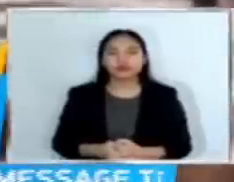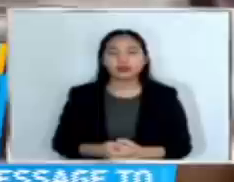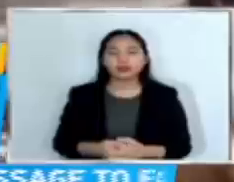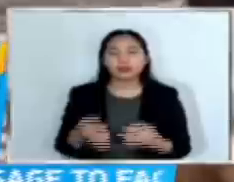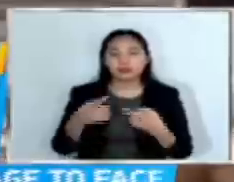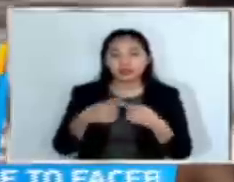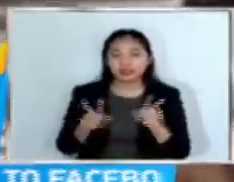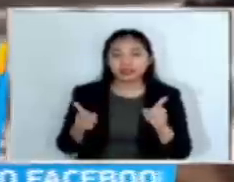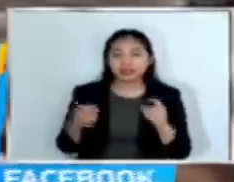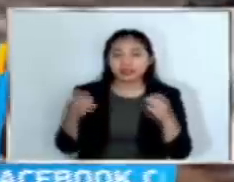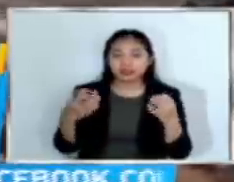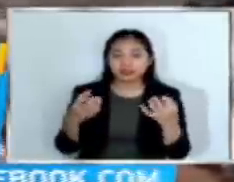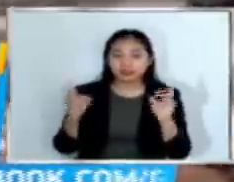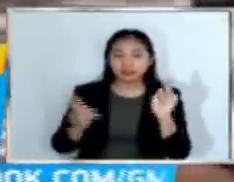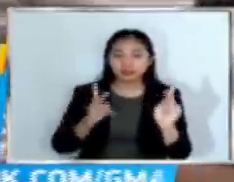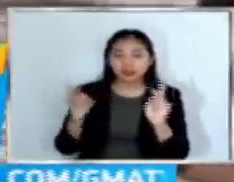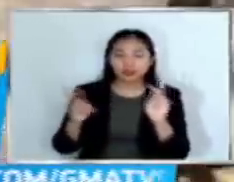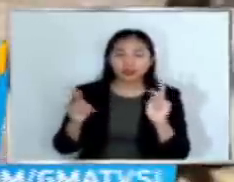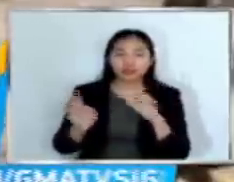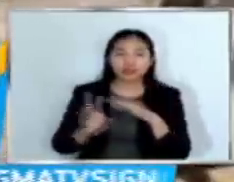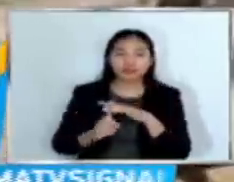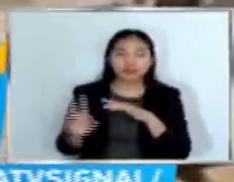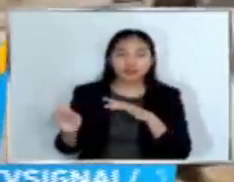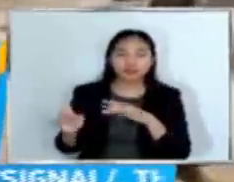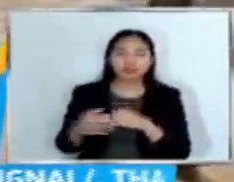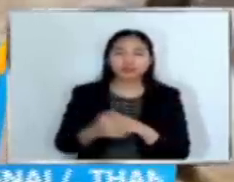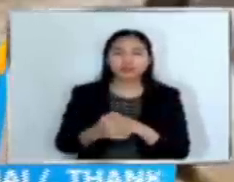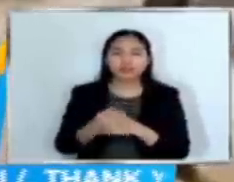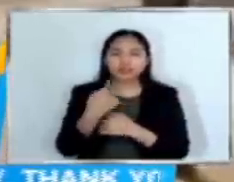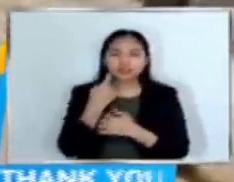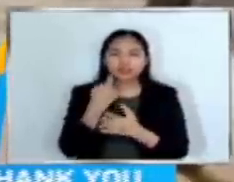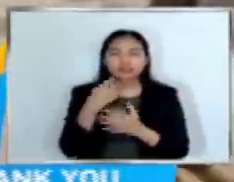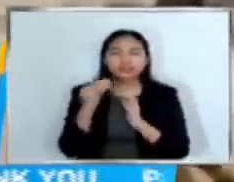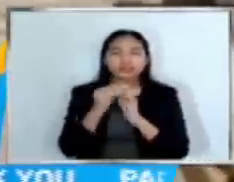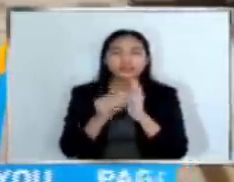nag-evacuate, as per sa reporting po natin, umabot po ng